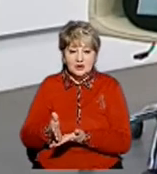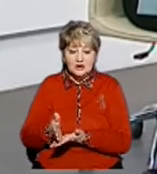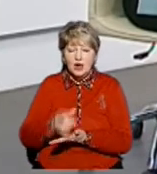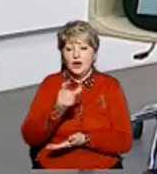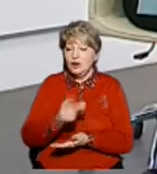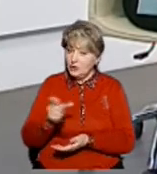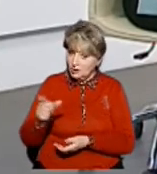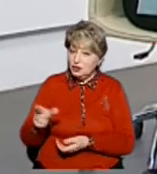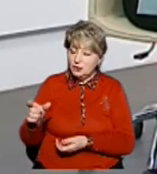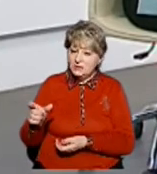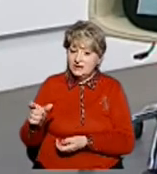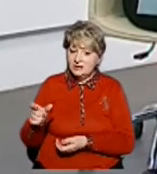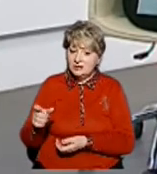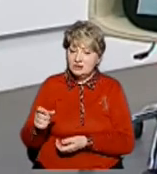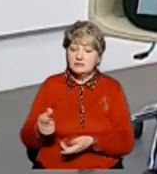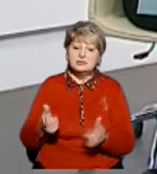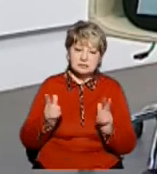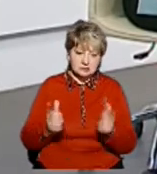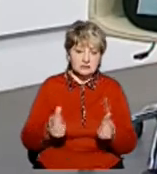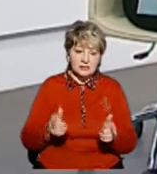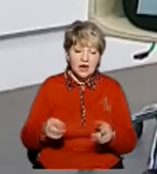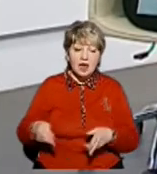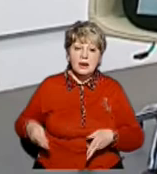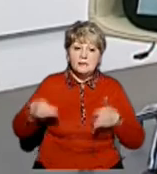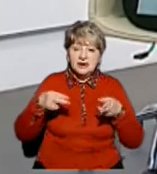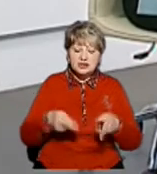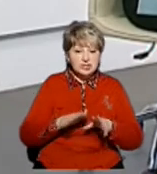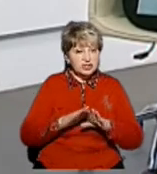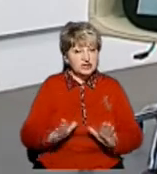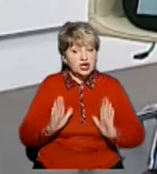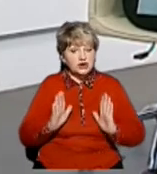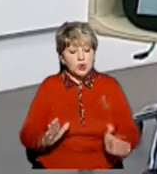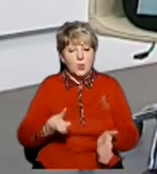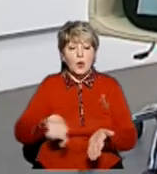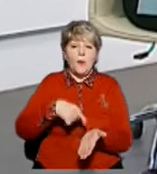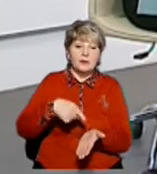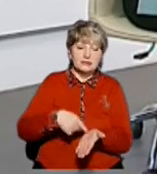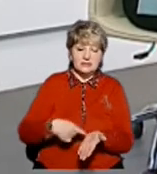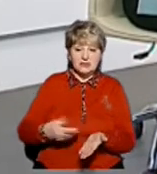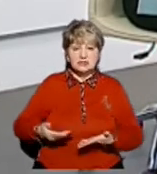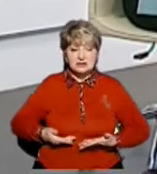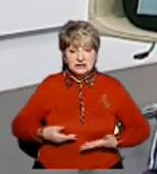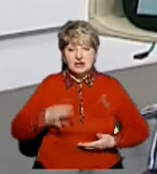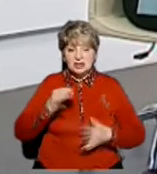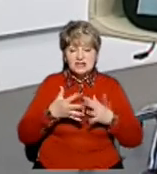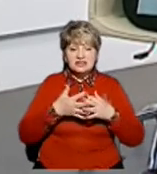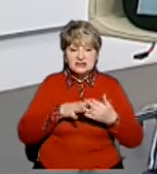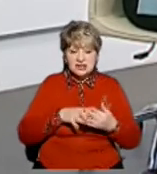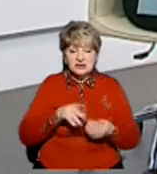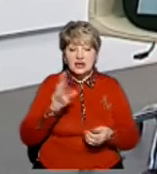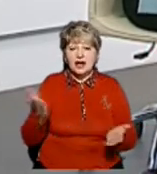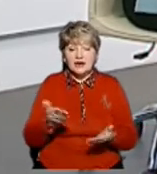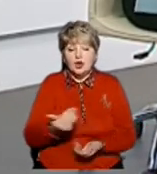І люди, до речі, погоджуються, бо приїжджають не тільки місцеві мешканці, але і сільські, які